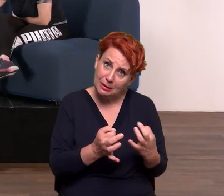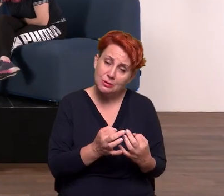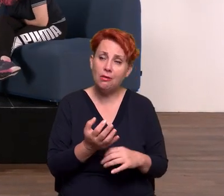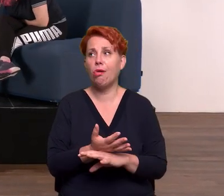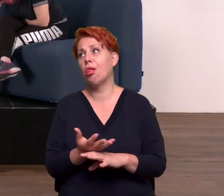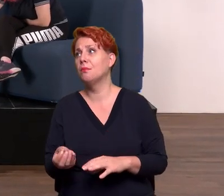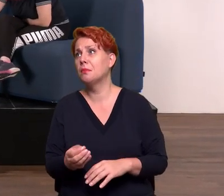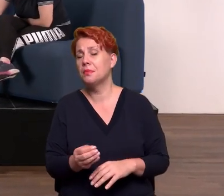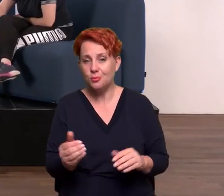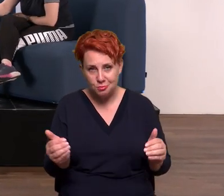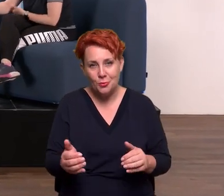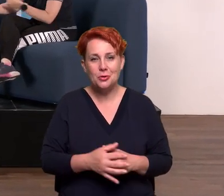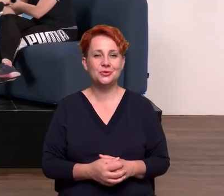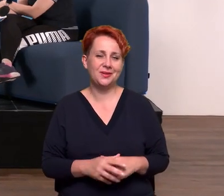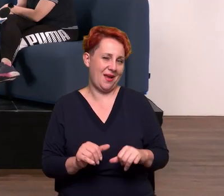Opieramy się